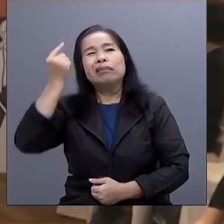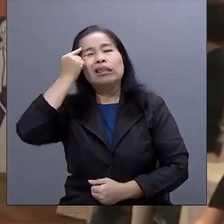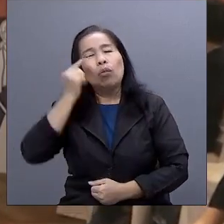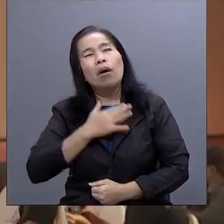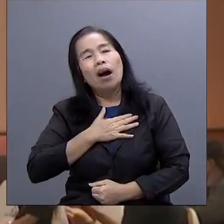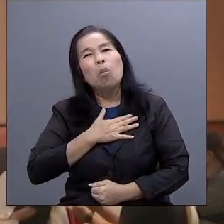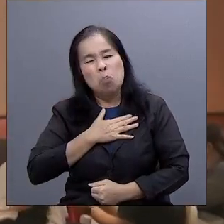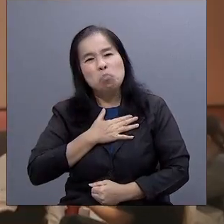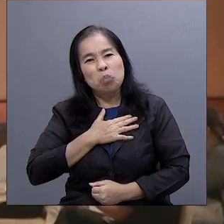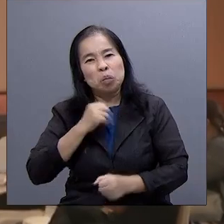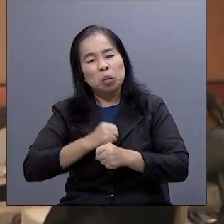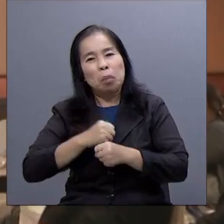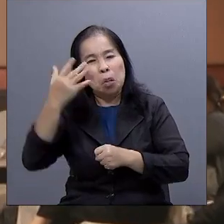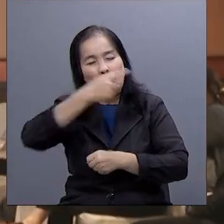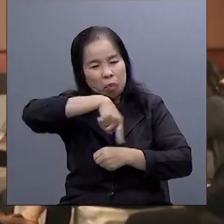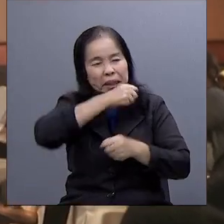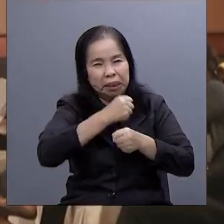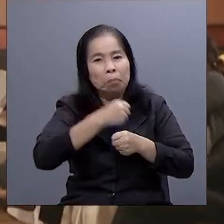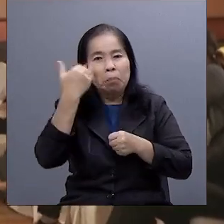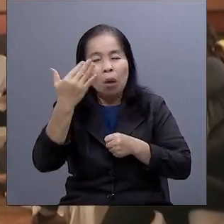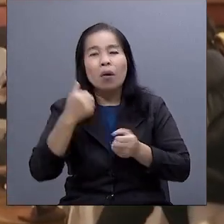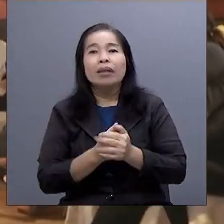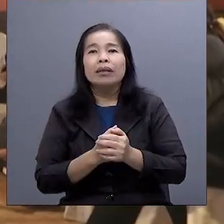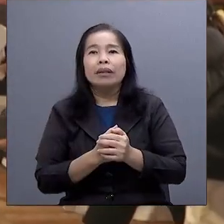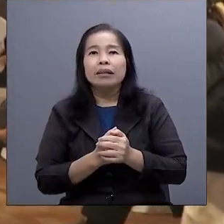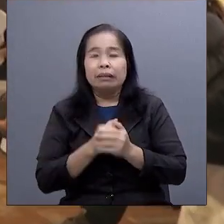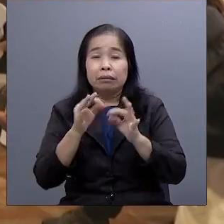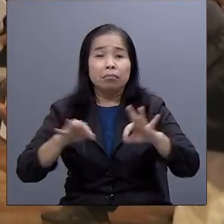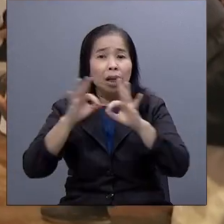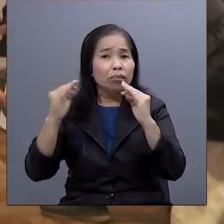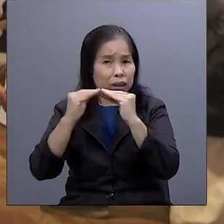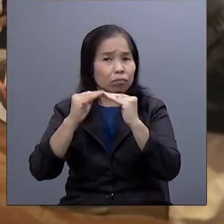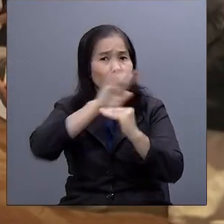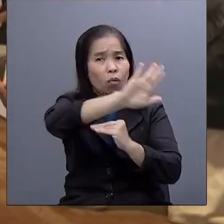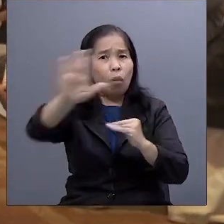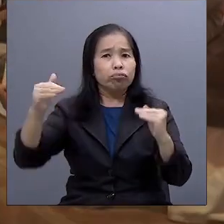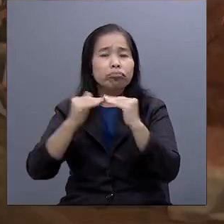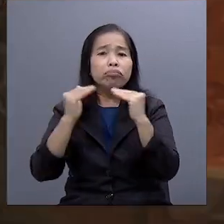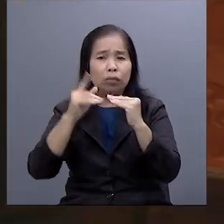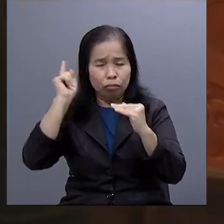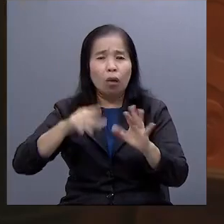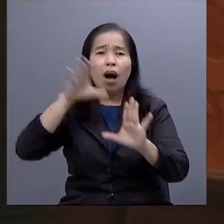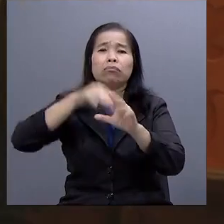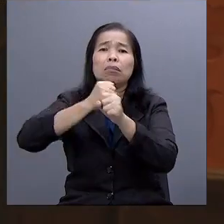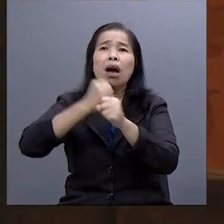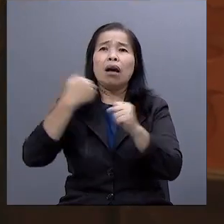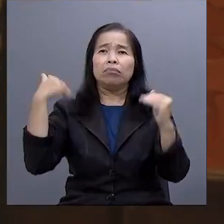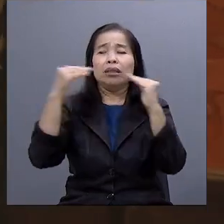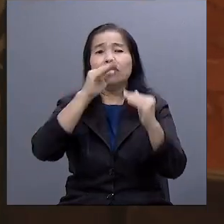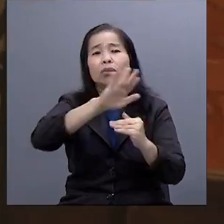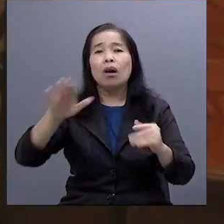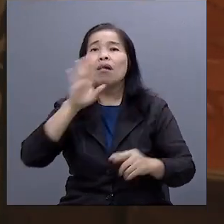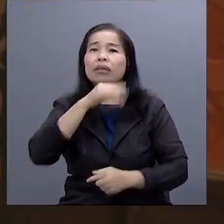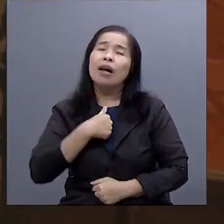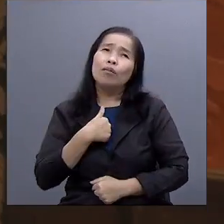องทำapt abyช่วยกัทำเพระที่เป็แิทธิของทคนมีงานดีๆ เธlinessเรากคืถเป็